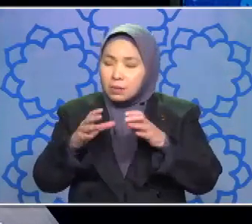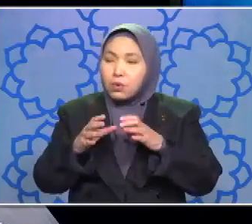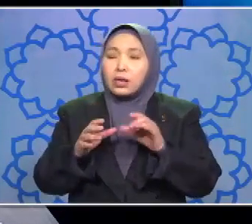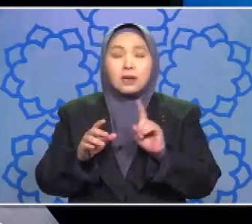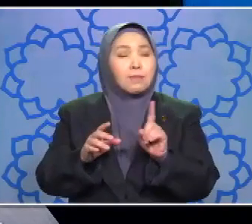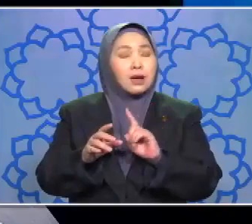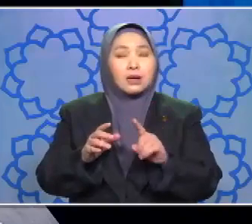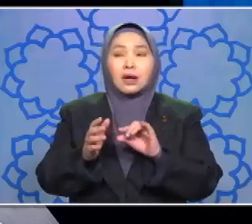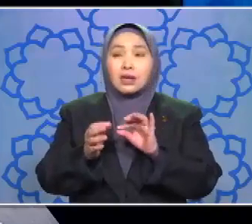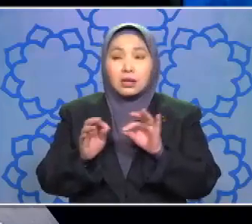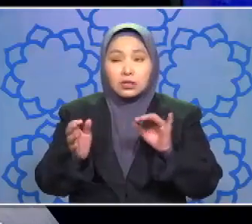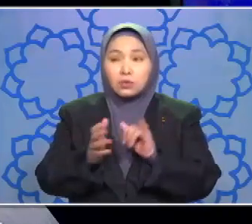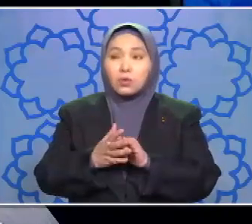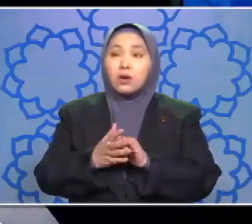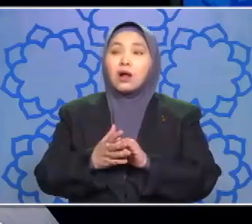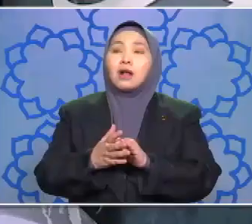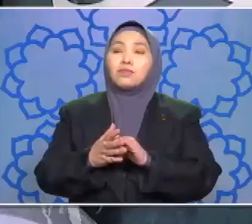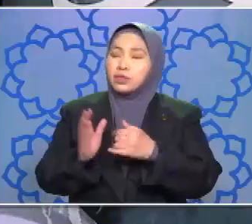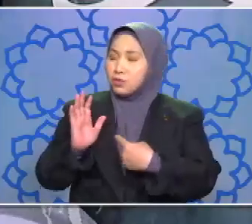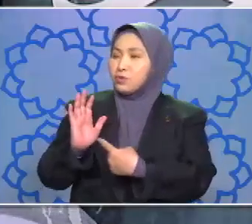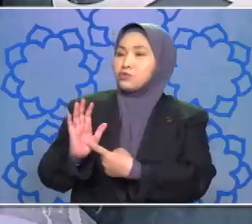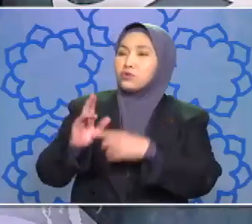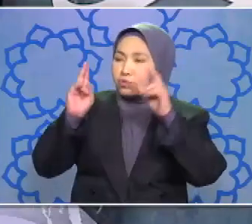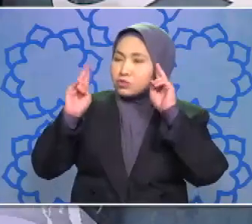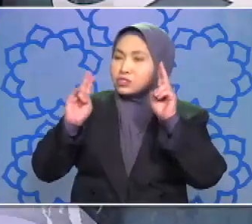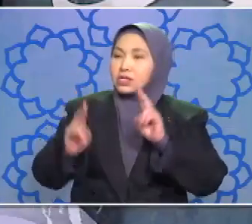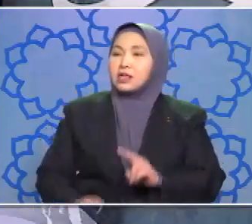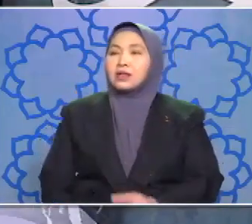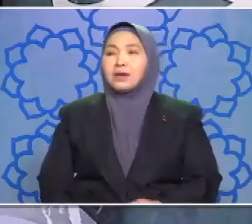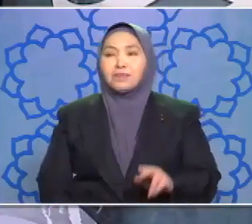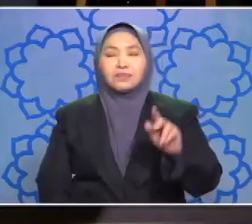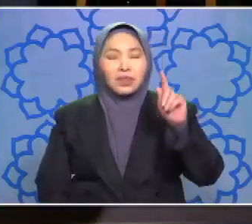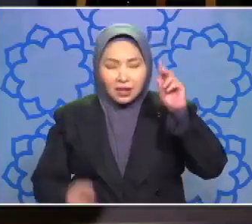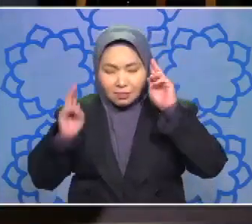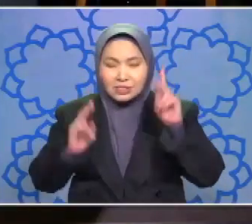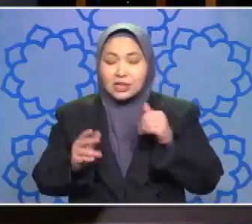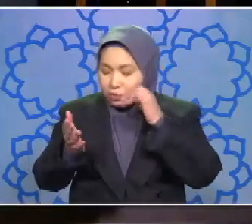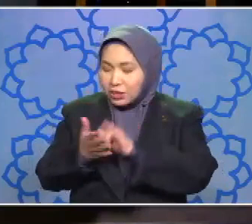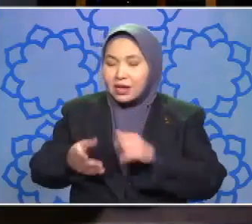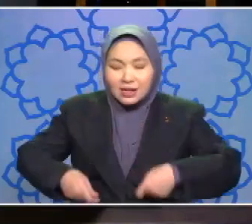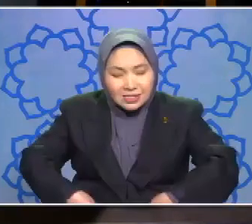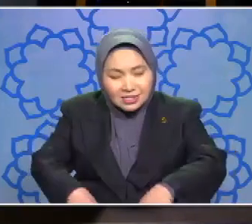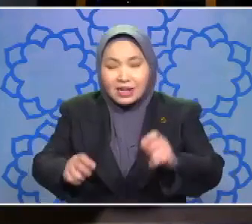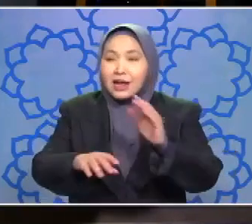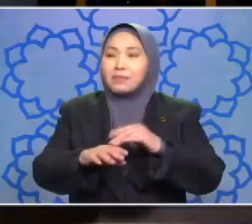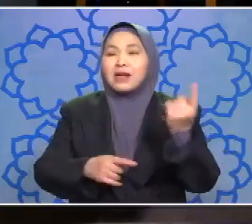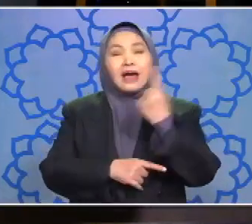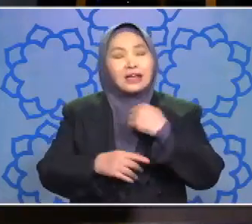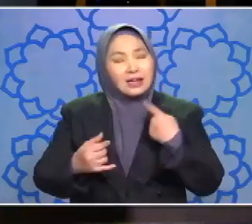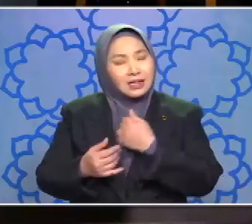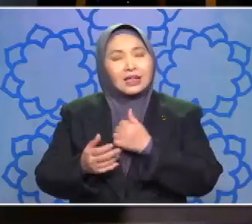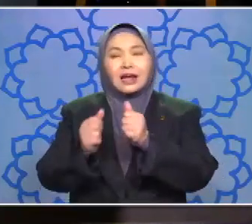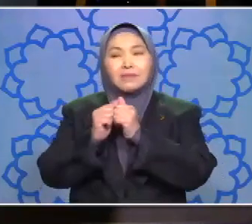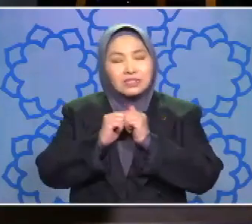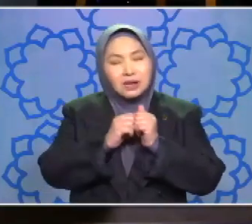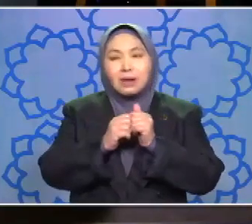mana, tanya pada Ustaz Tarmizi. Masya-Allah, masya-Allah. Oh, patut kita ada sajadah di tepi kita di sisi Ustaz ya. Kita ada sajadah hari ini. Kita nak sama-sama